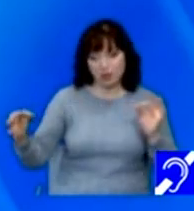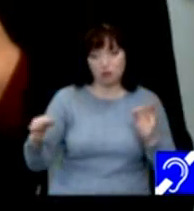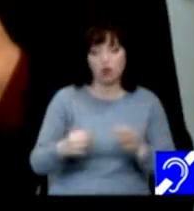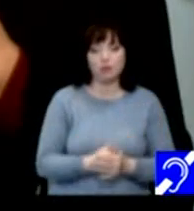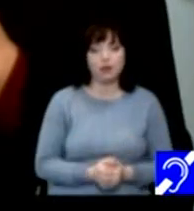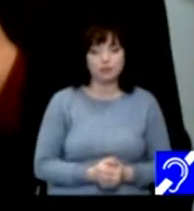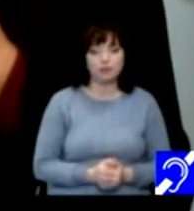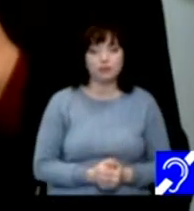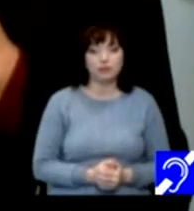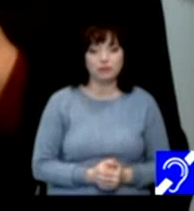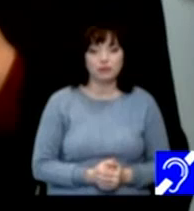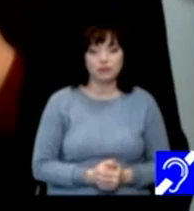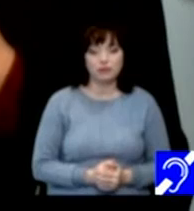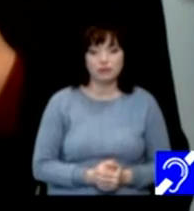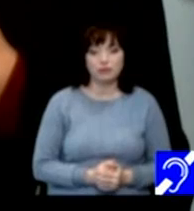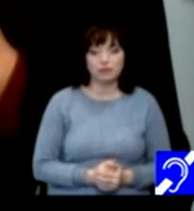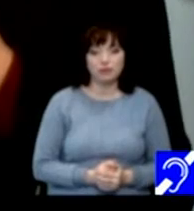detalii. Svetlana, bună seara, te ascultăm!